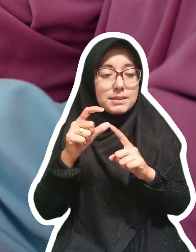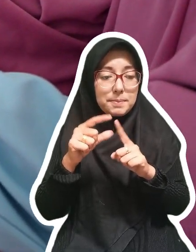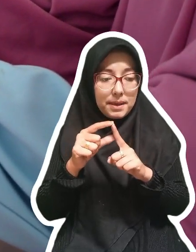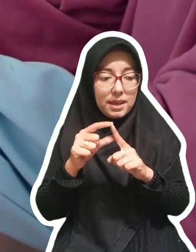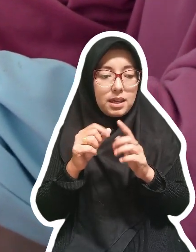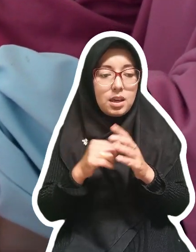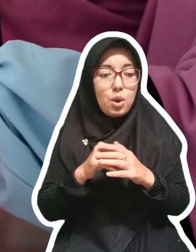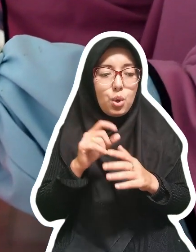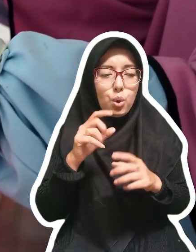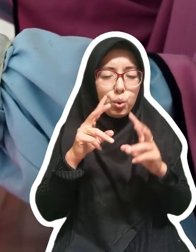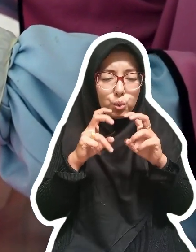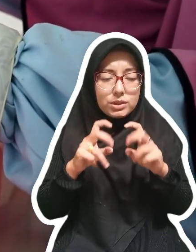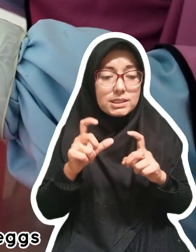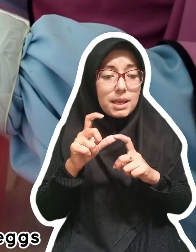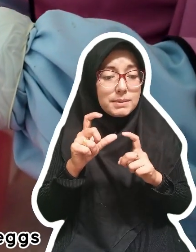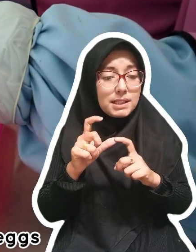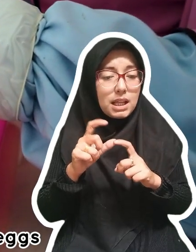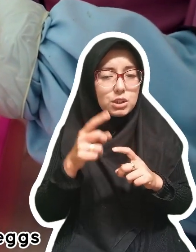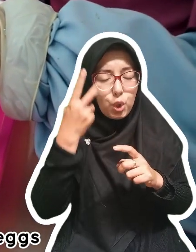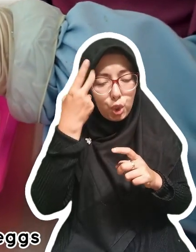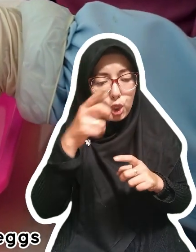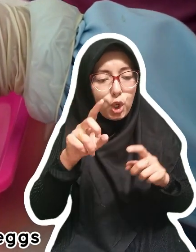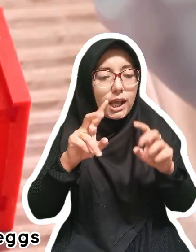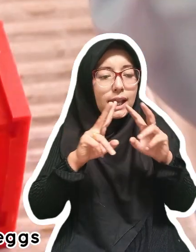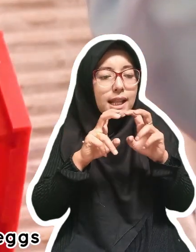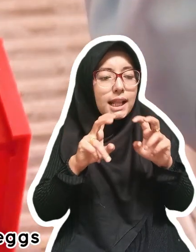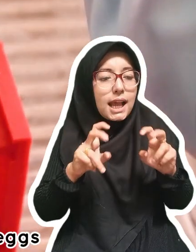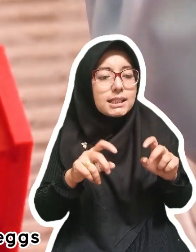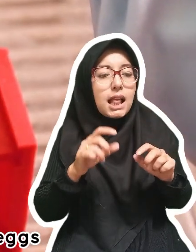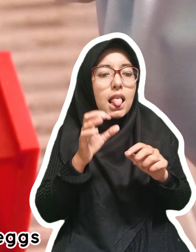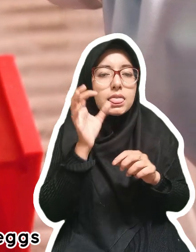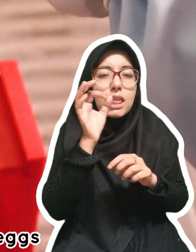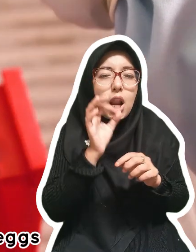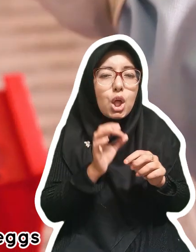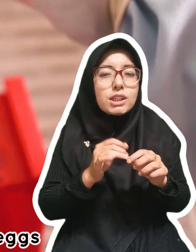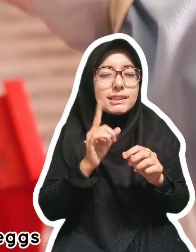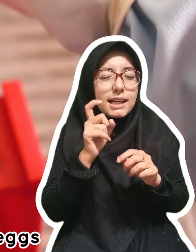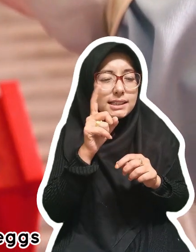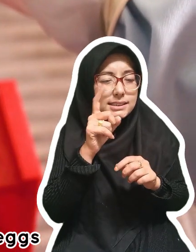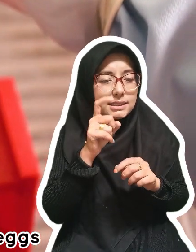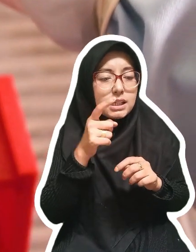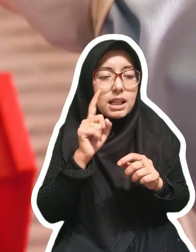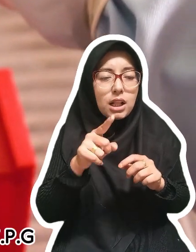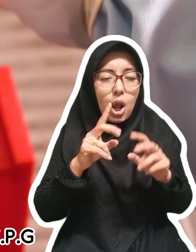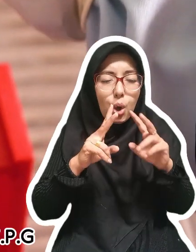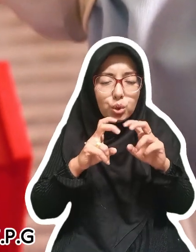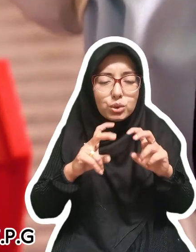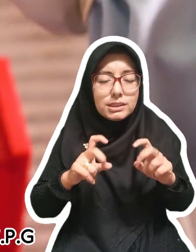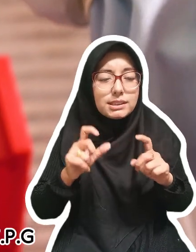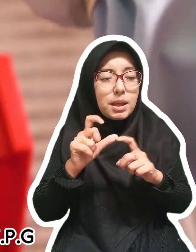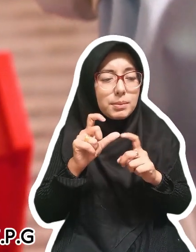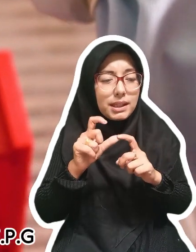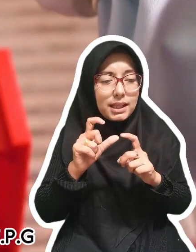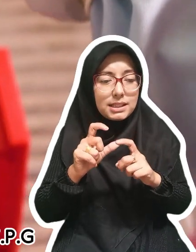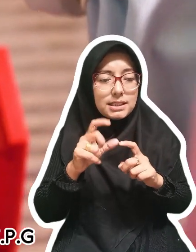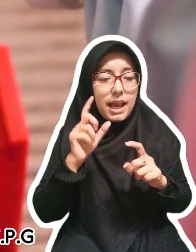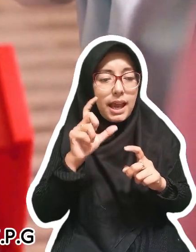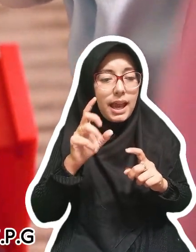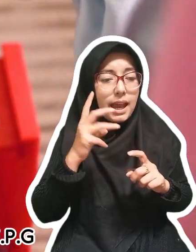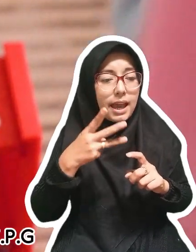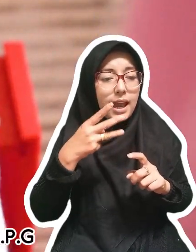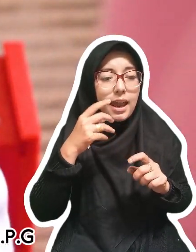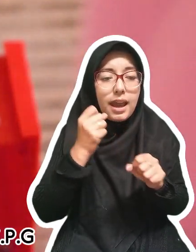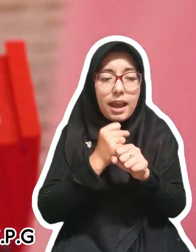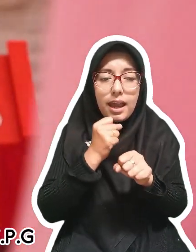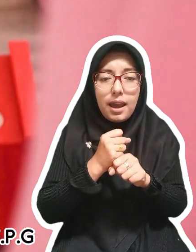dan Trypanosoma SP, uji sedimentasi untuk identifikasi telur cacing Fasciola SP, serta uji